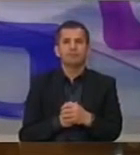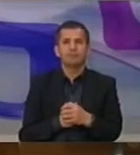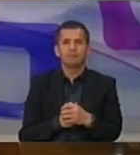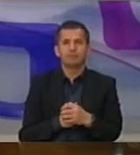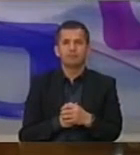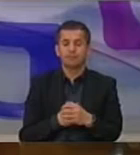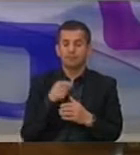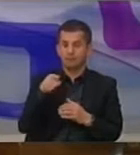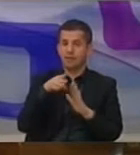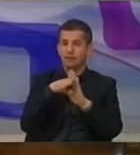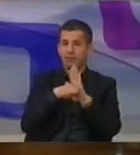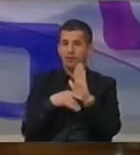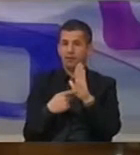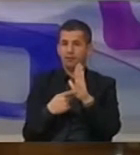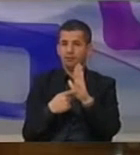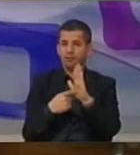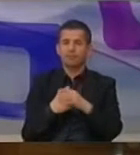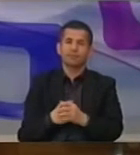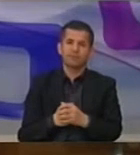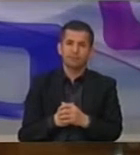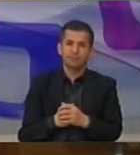është një program